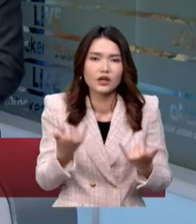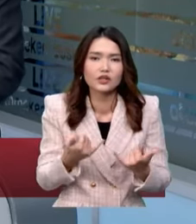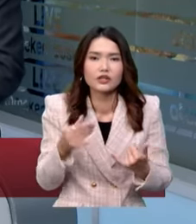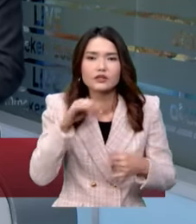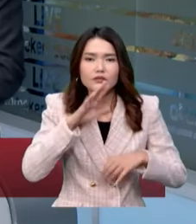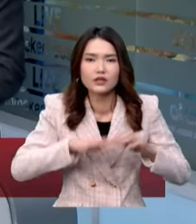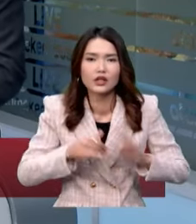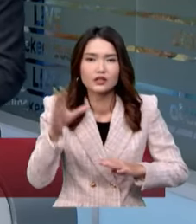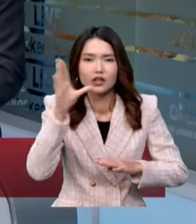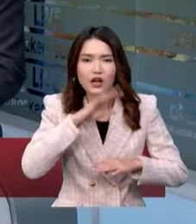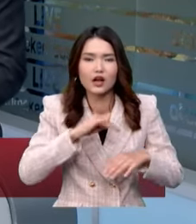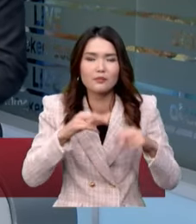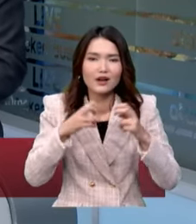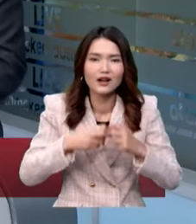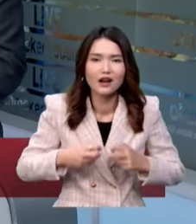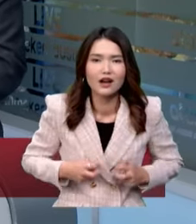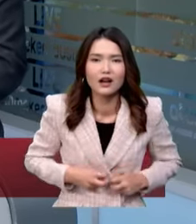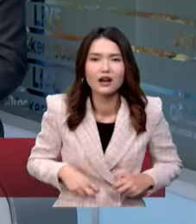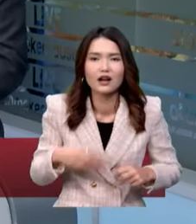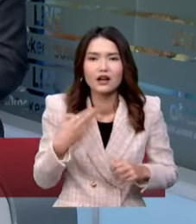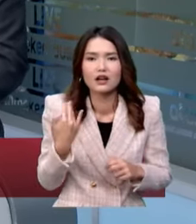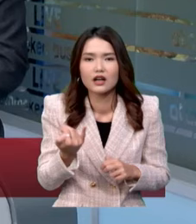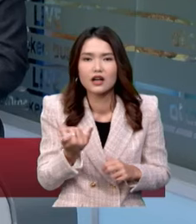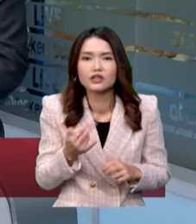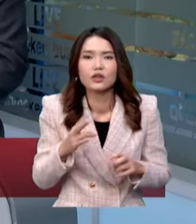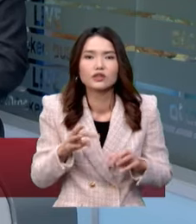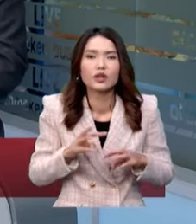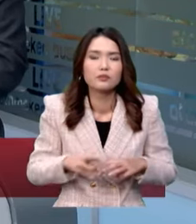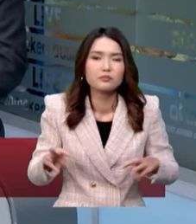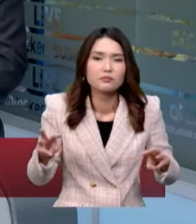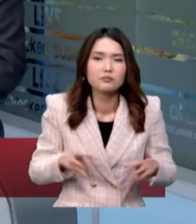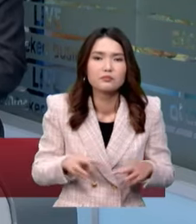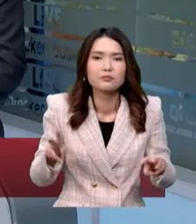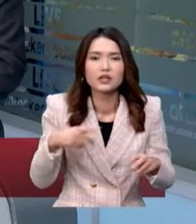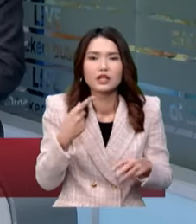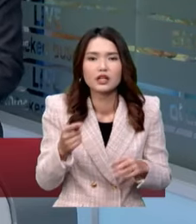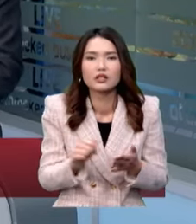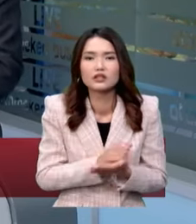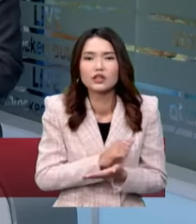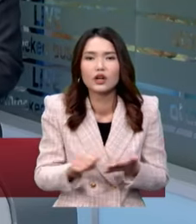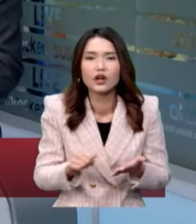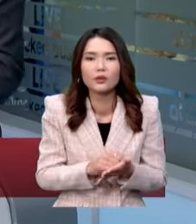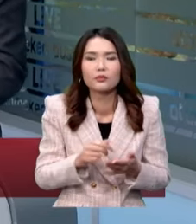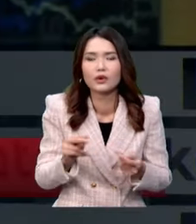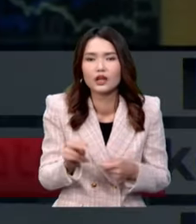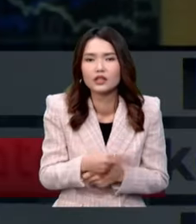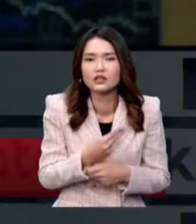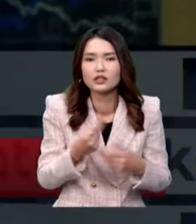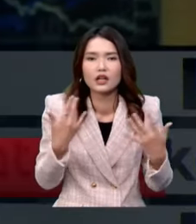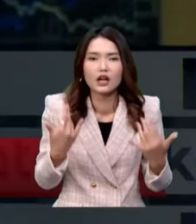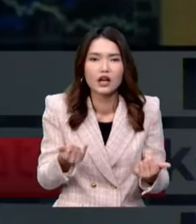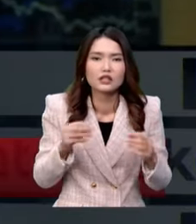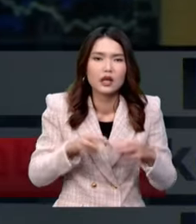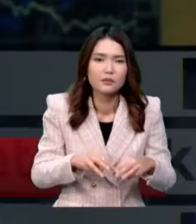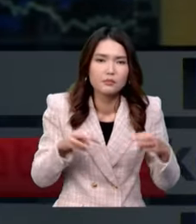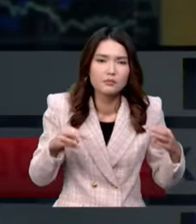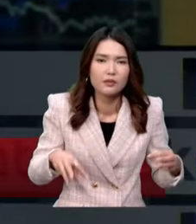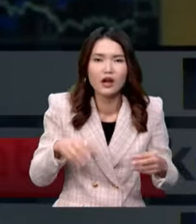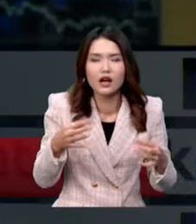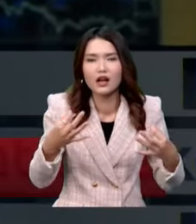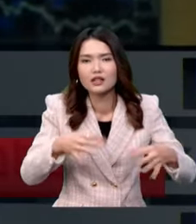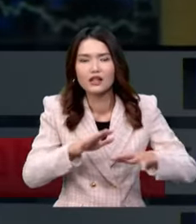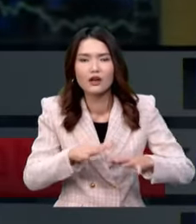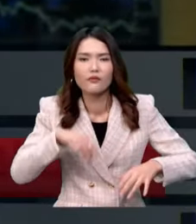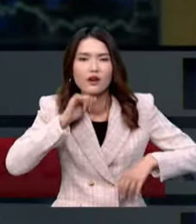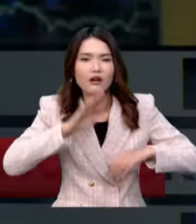смогут проводить расследование. Но народные избранники недовольны содержанием документа. Разделяют мнение мажилисменов и независимые